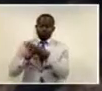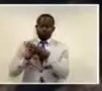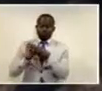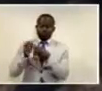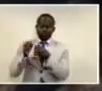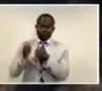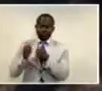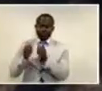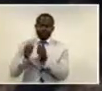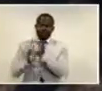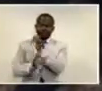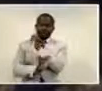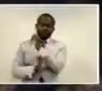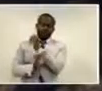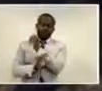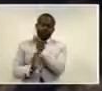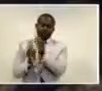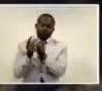ibihugu byombi